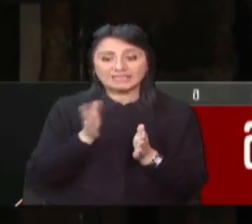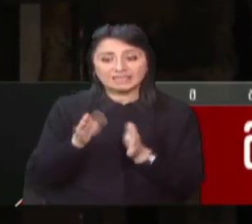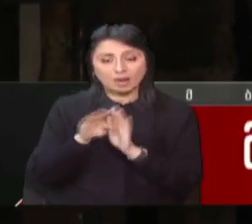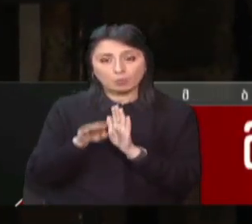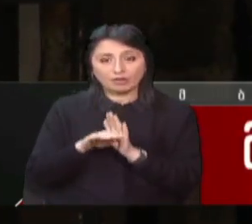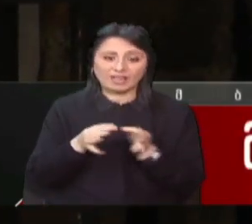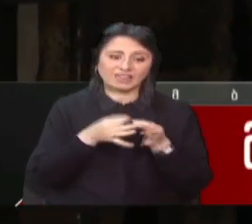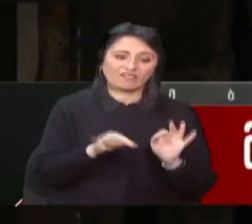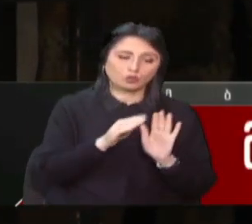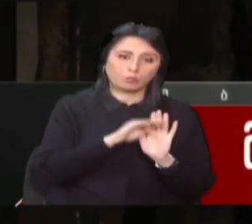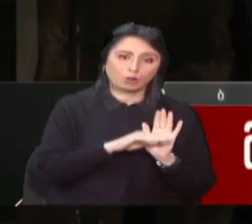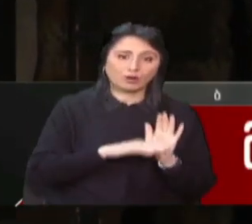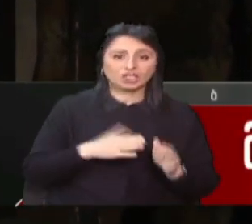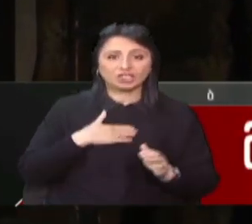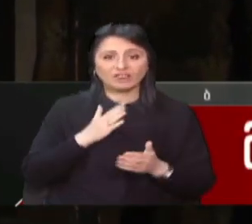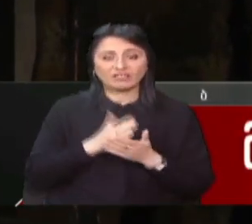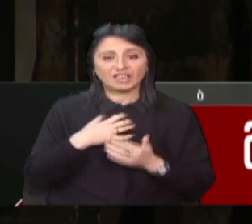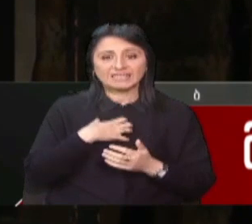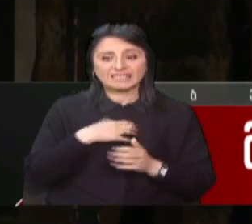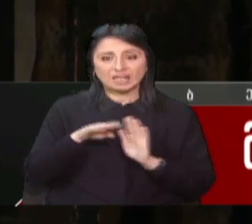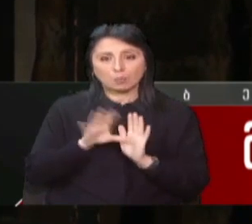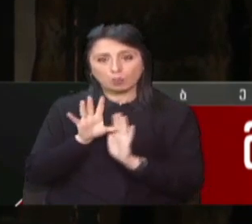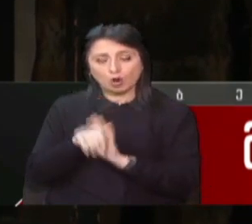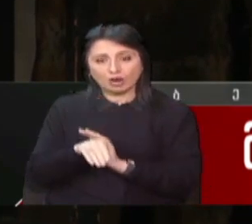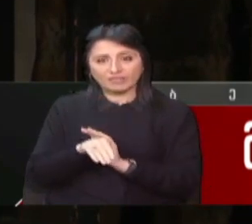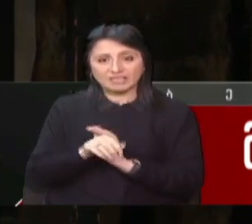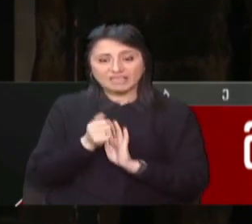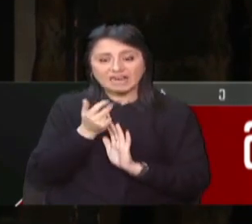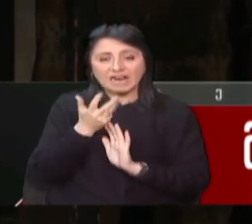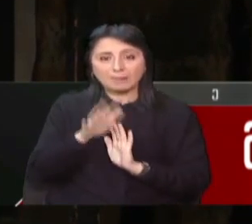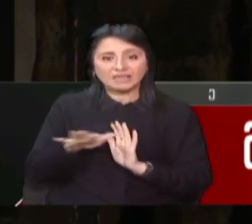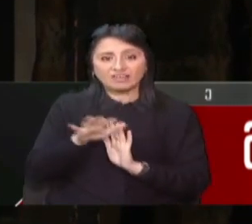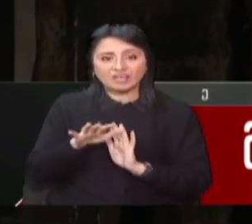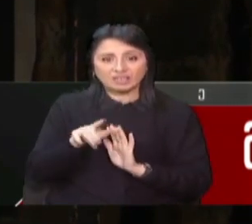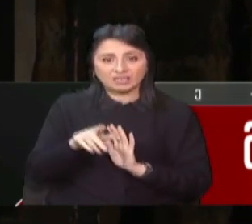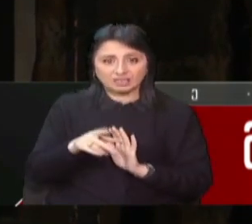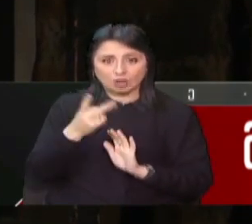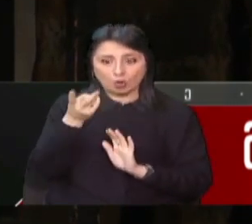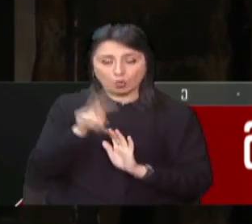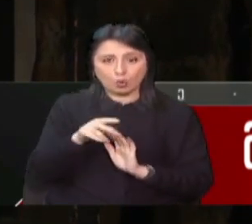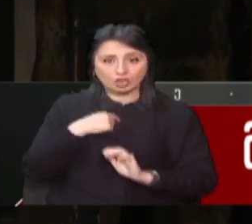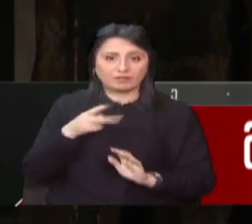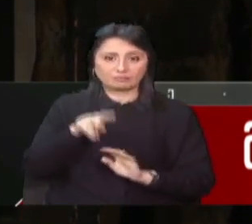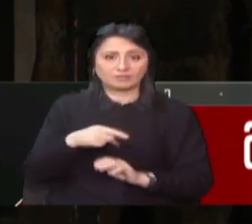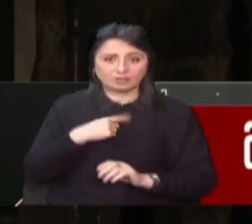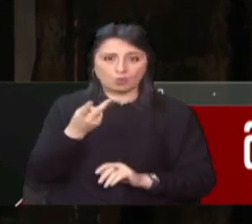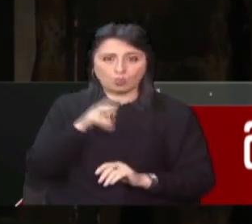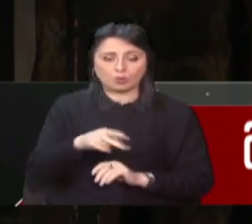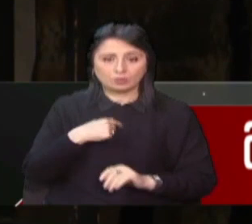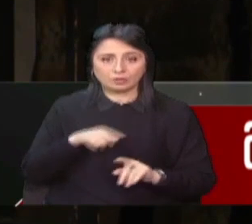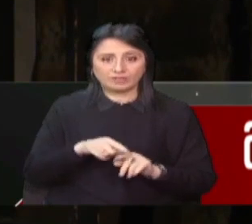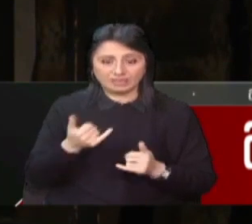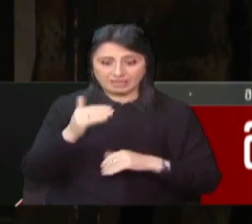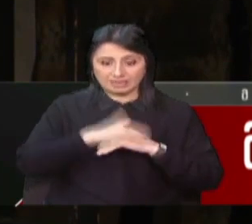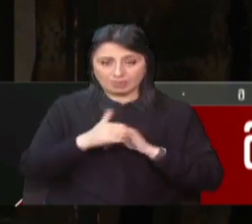პროგრამა და თავისუფალი პროგრამა და ჩვენ ვართ ამ ძირითად პროგრამაში და სულ რამდენიმე ქვეყანა თამაშობს ორ სპექტაკლს. მათ შორის ვართ ჩვენ დღეს